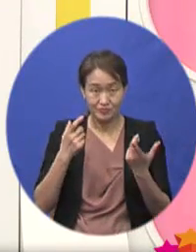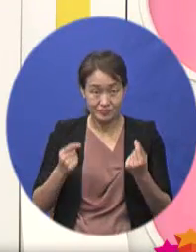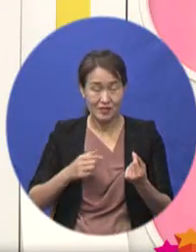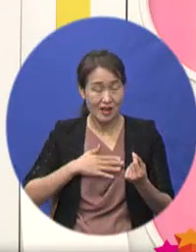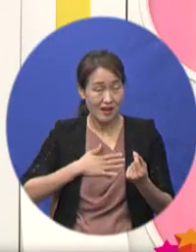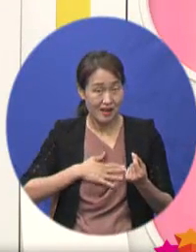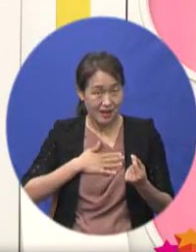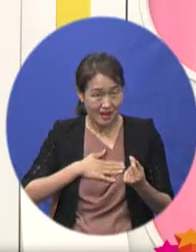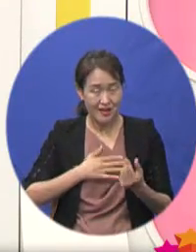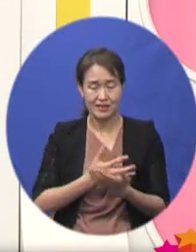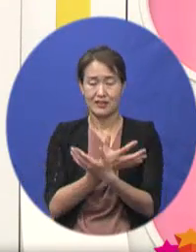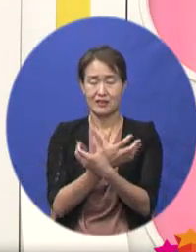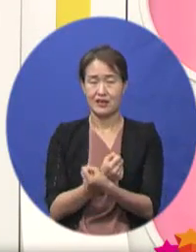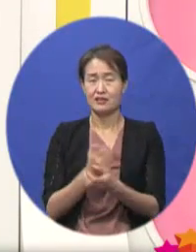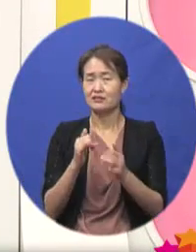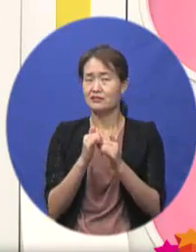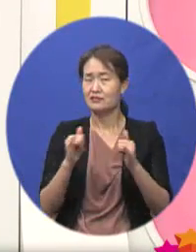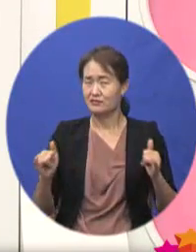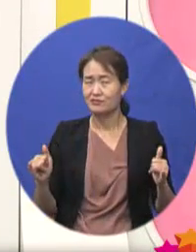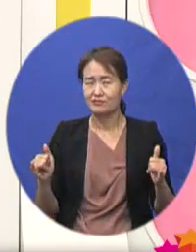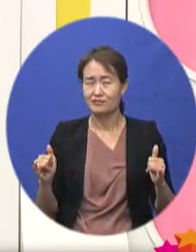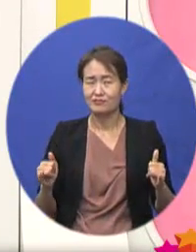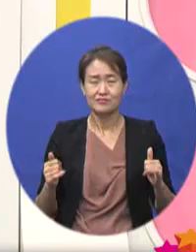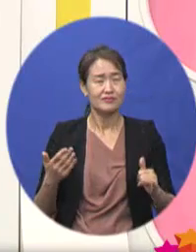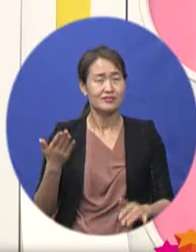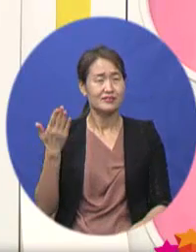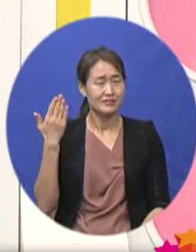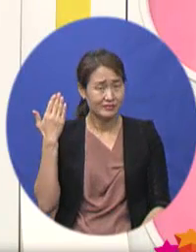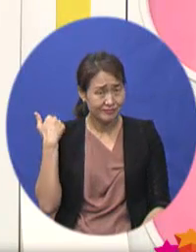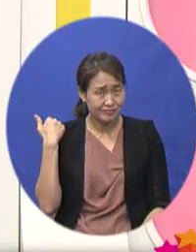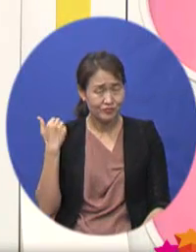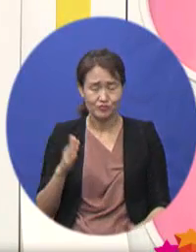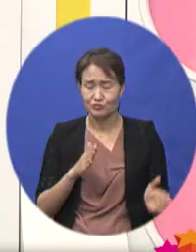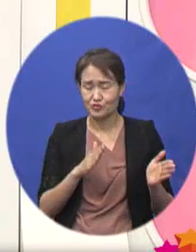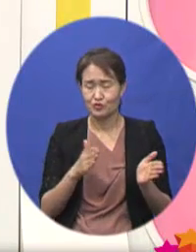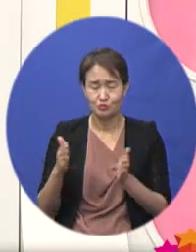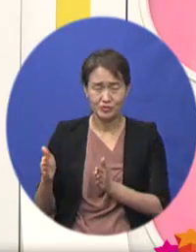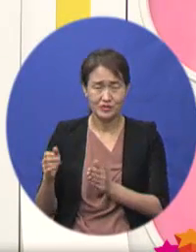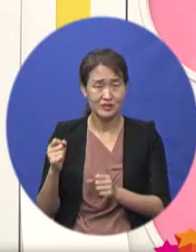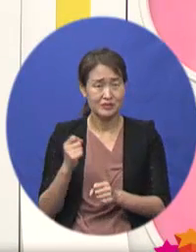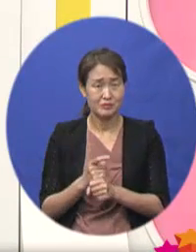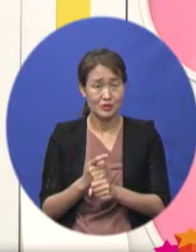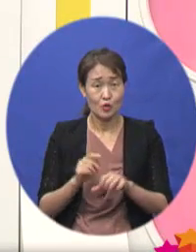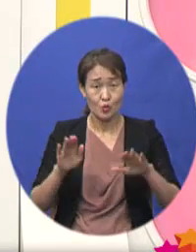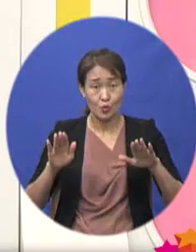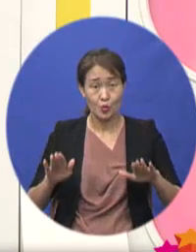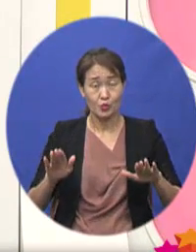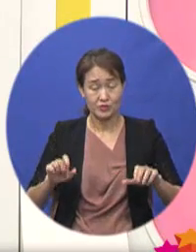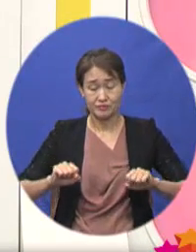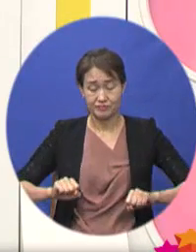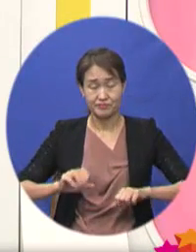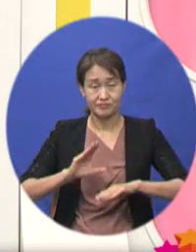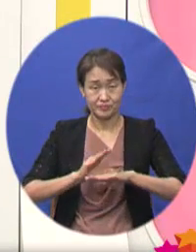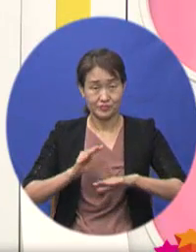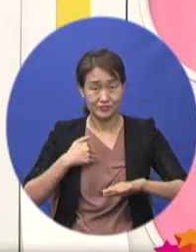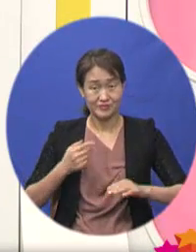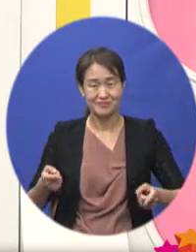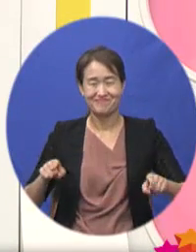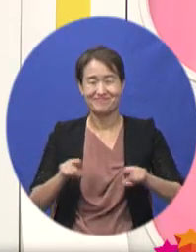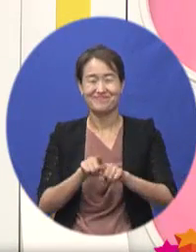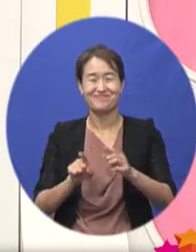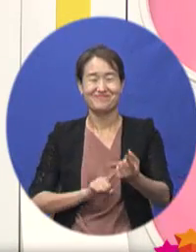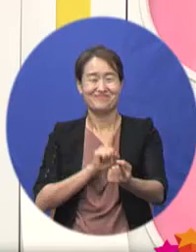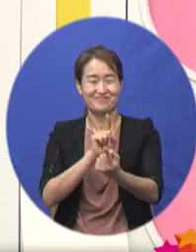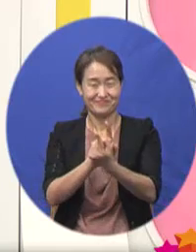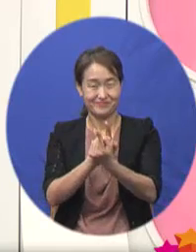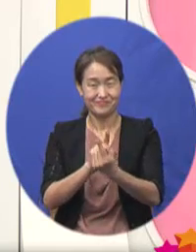아셨으니까 네. 예약 참여자분이 네. 지난 시간에 이제 준비를 하고 계셨는데 네. 오늘 이렇게 또 생방송으로 네. 저희와 만나도록